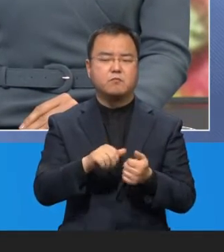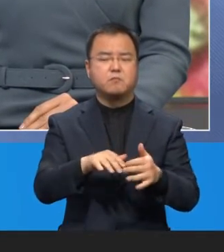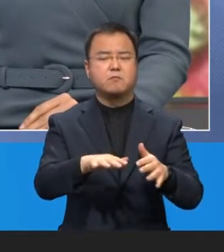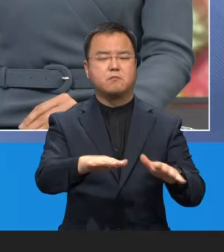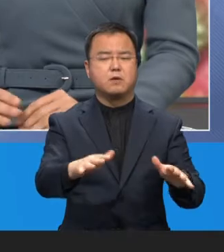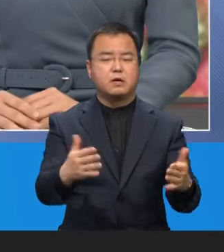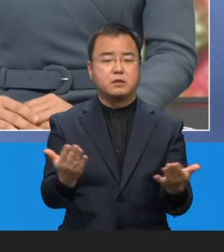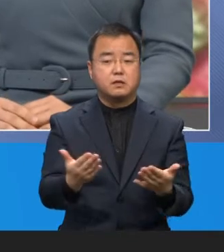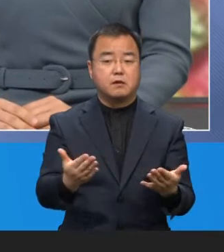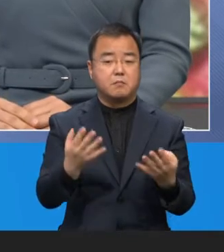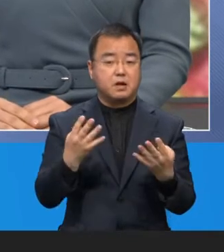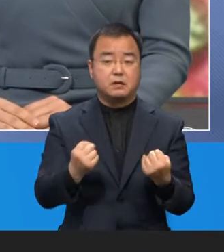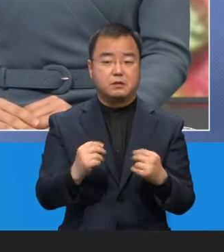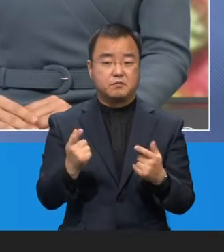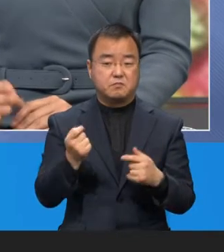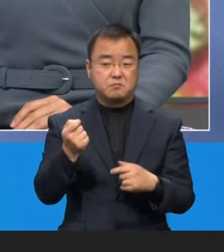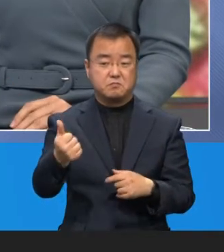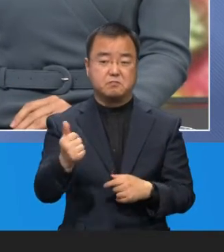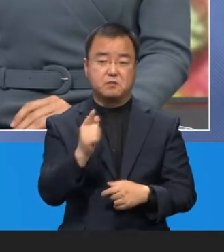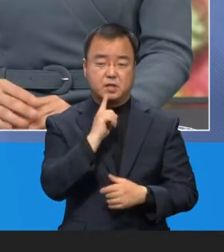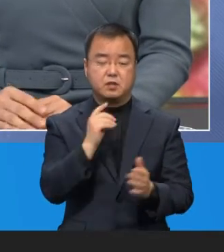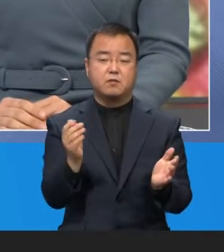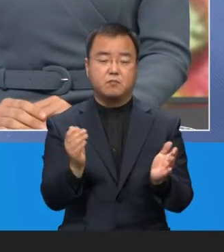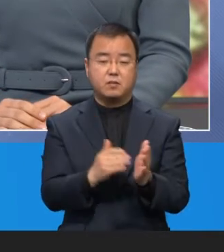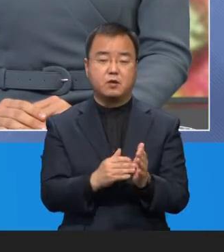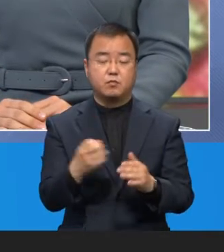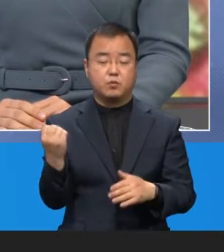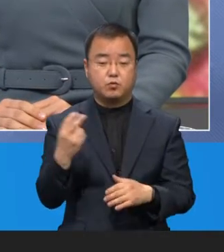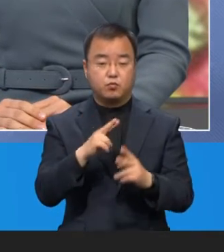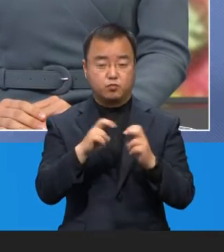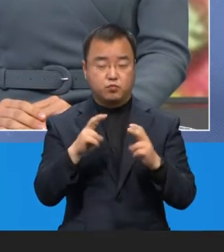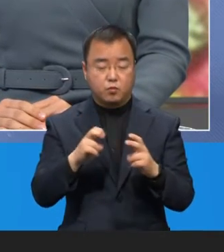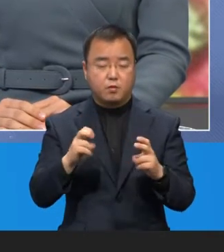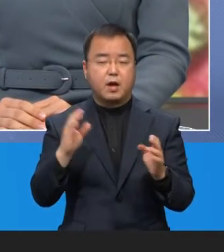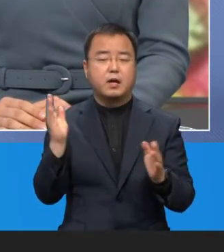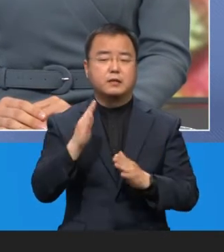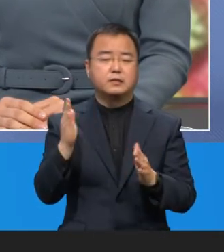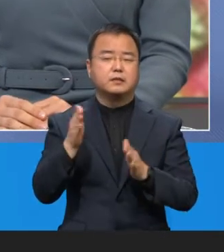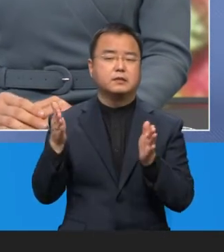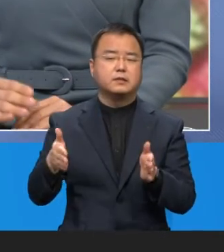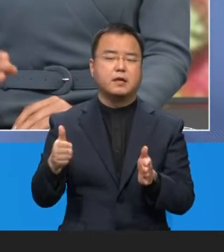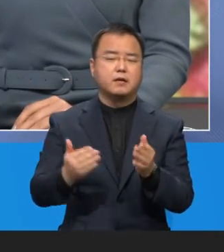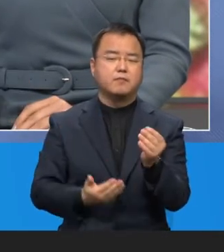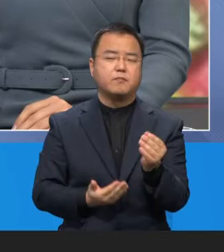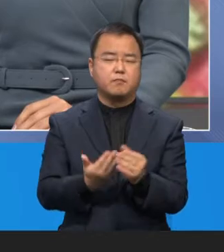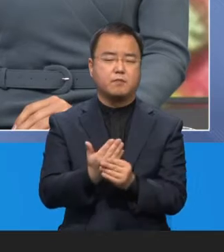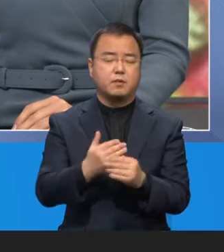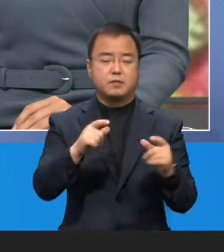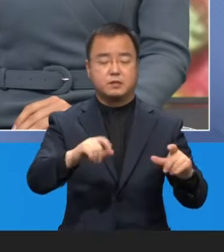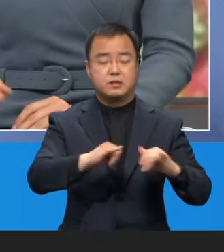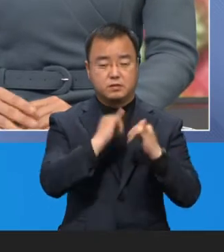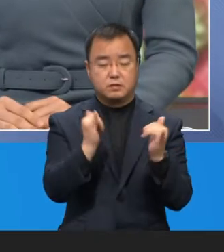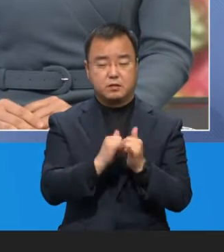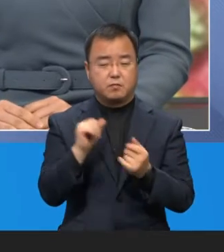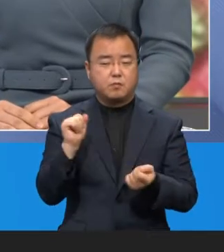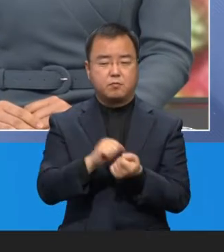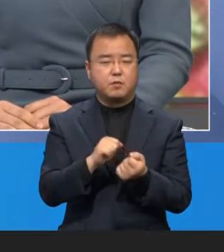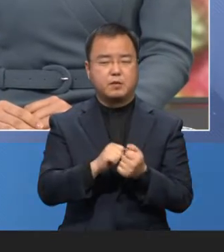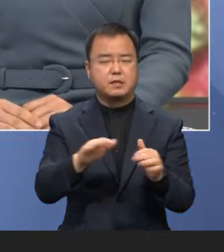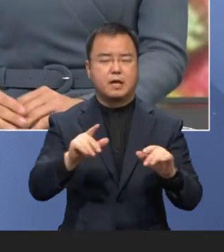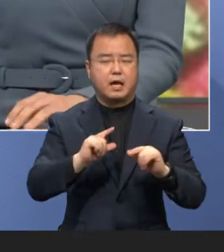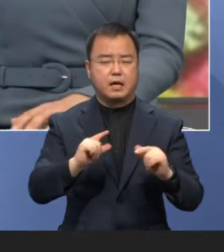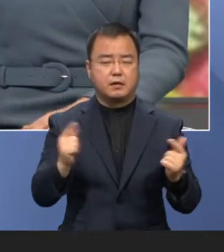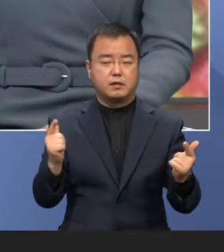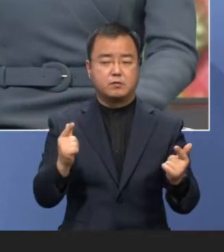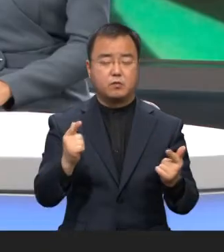극히 적었다는 겁니다. 게놈 서열도 분석을 했는데 학생들 사이의 발병률이 지역사회에 널리 퍼지지 않고 있다는 사실도